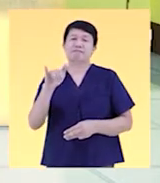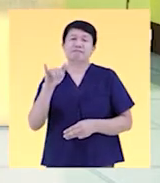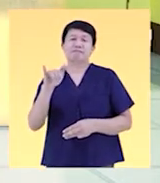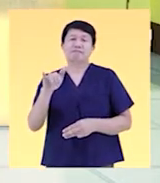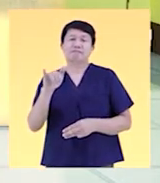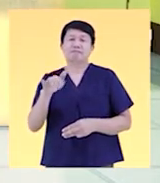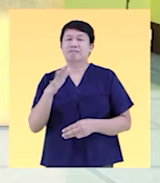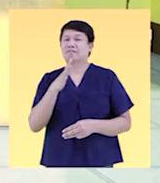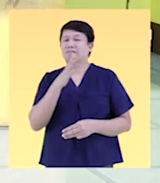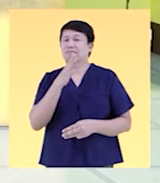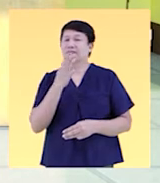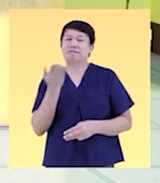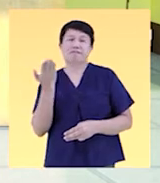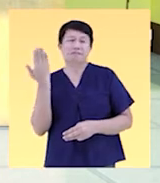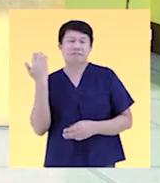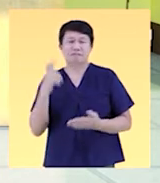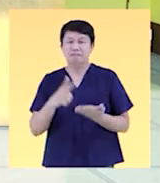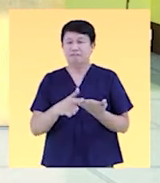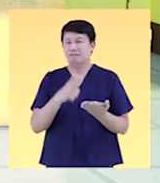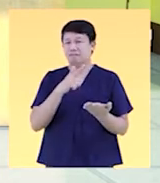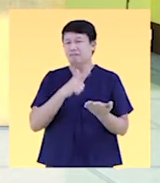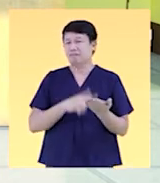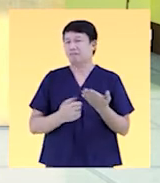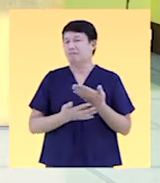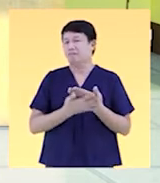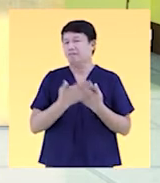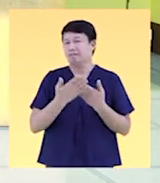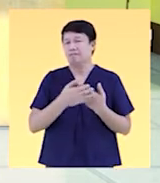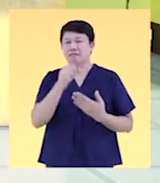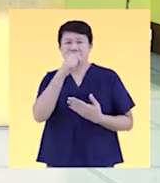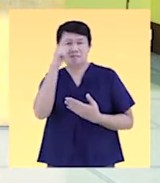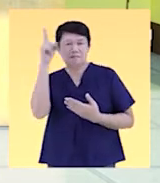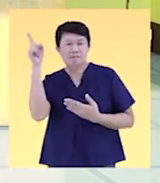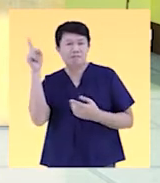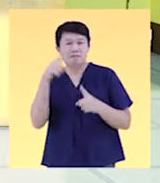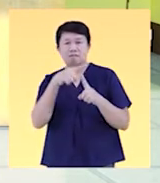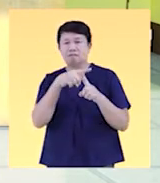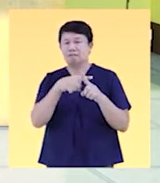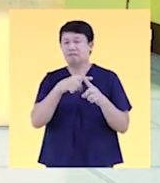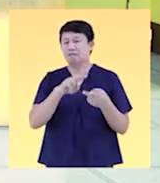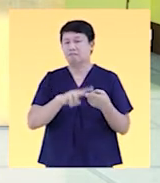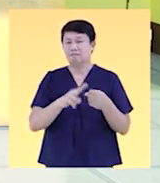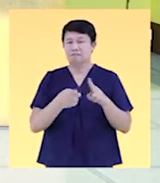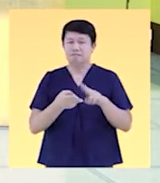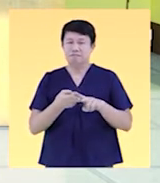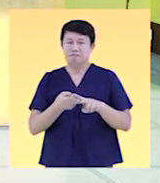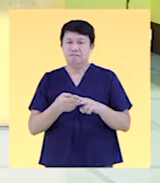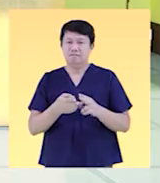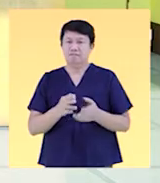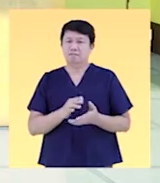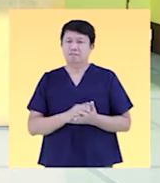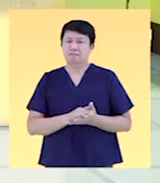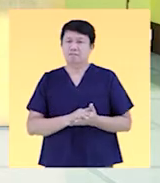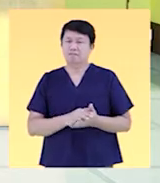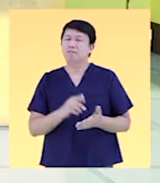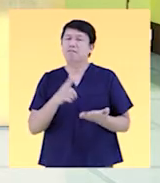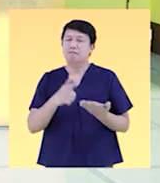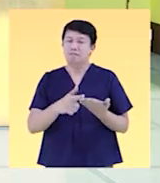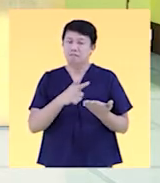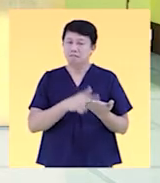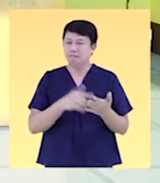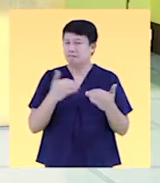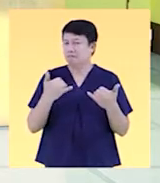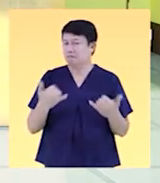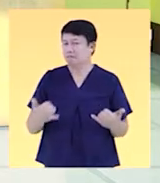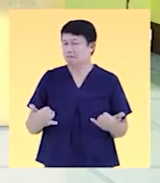Opo, Inay. Noong nakaraang aralin po, ay madali ko pong naintindihan ang addition of numbers. Ang